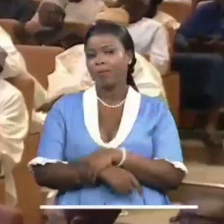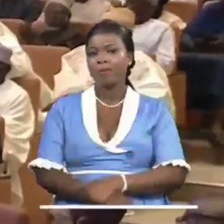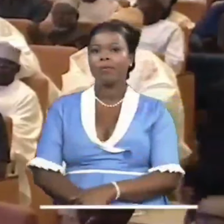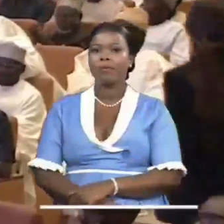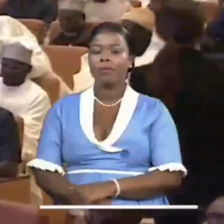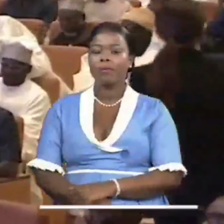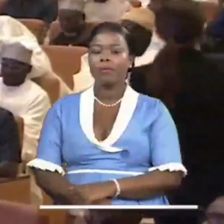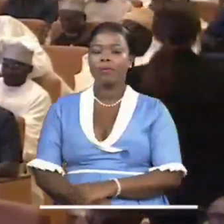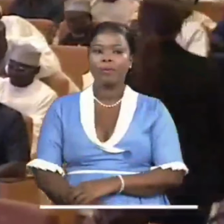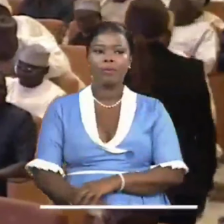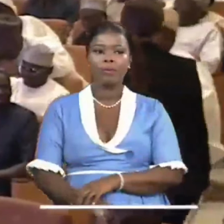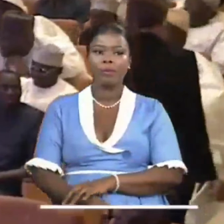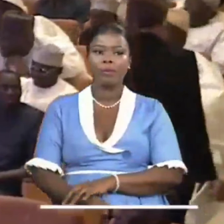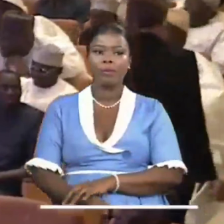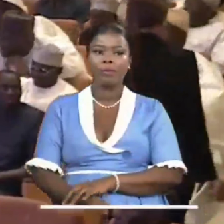présentations voilà donc N